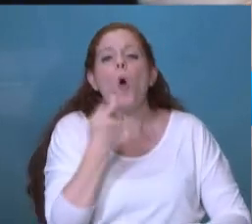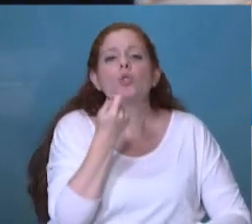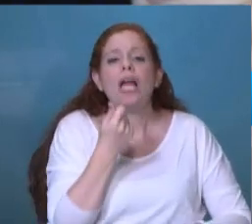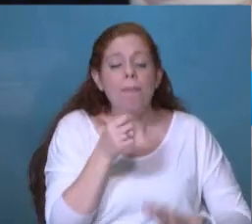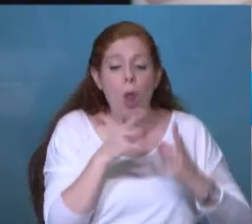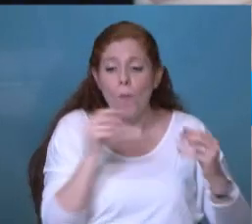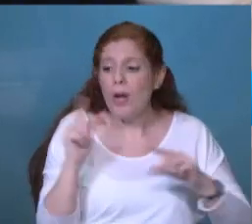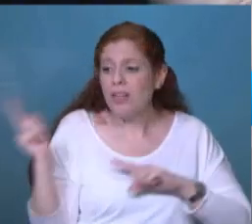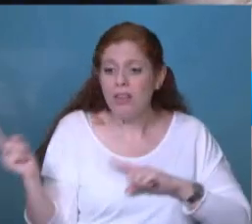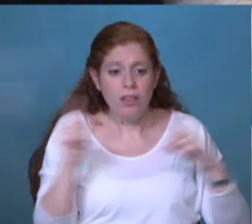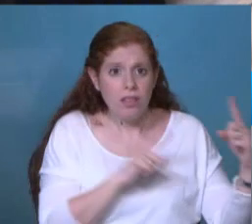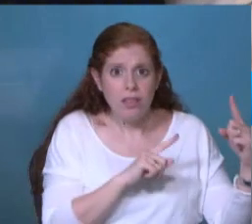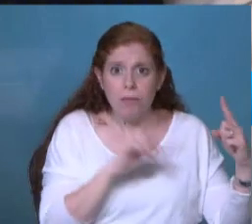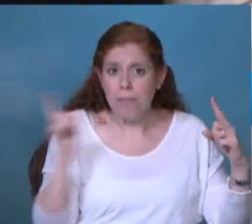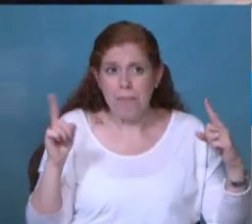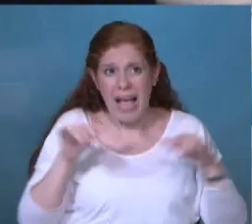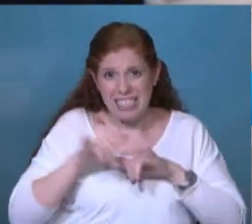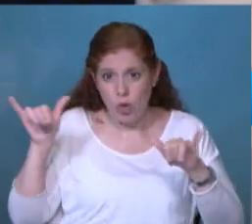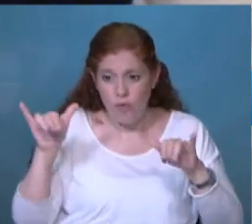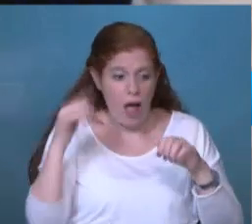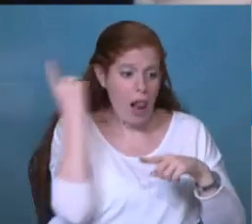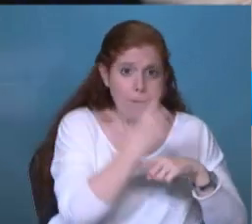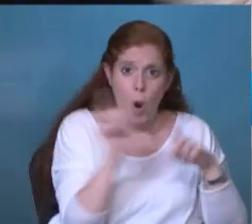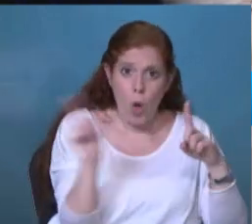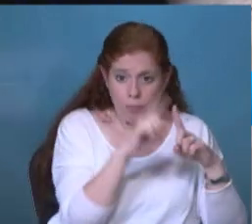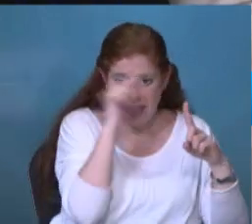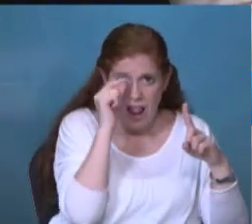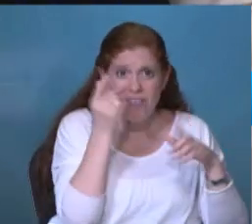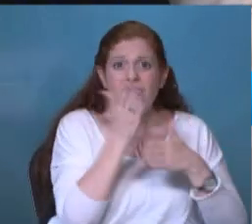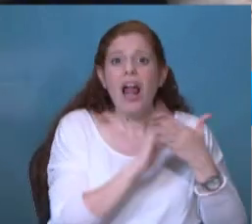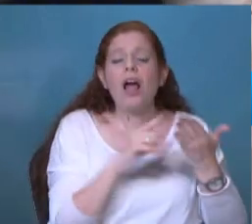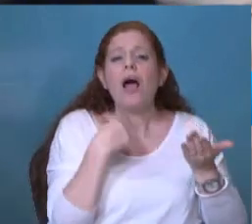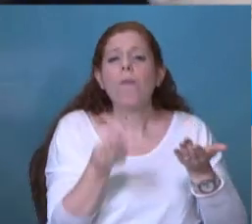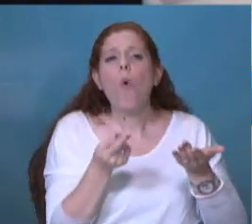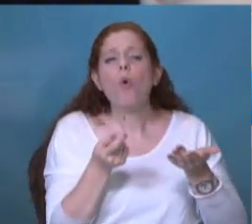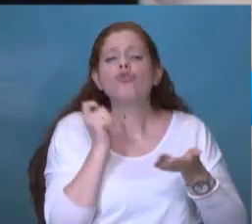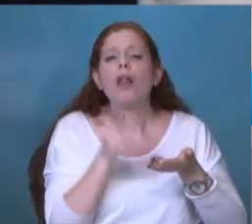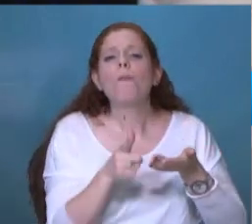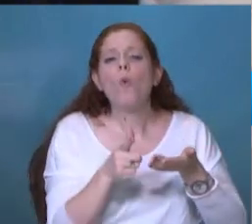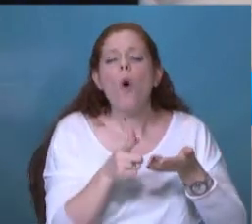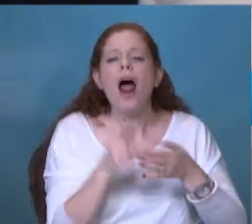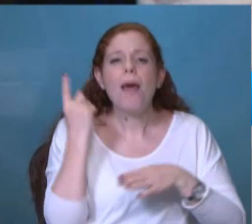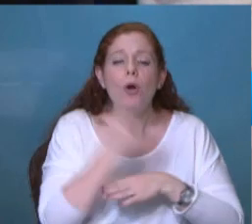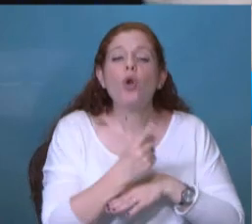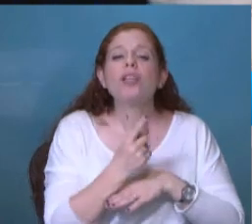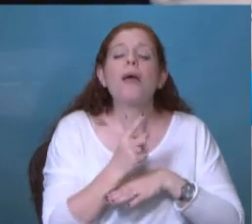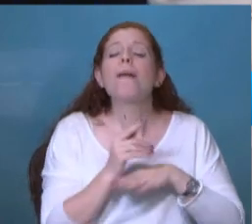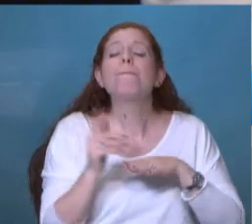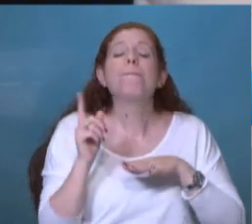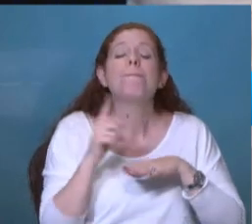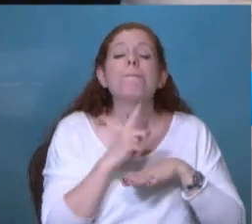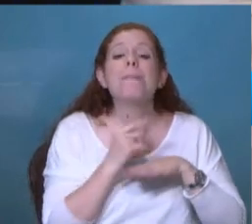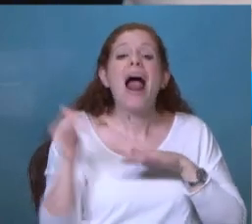לצד אחד, משדה התעופה למלון שלהם כאן בתל אביב. חלקם אמרו על שילמו ככה למלונות מעל אלפי שקלים